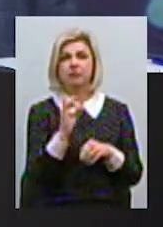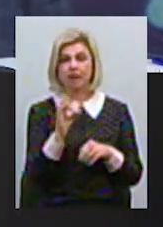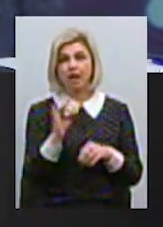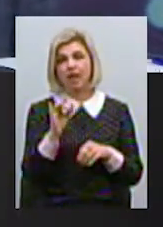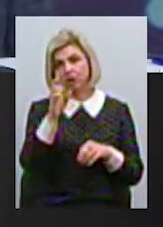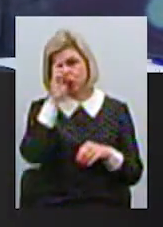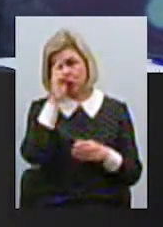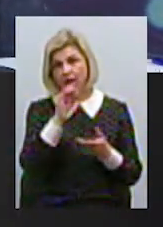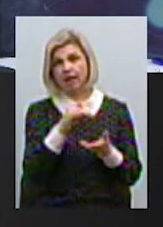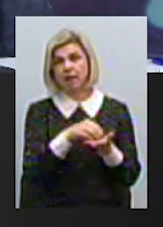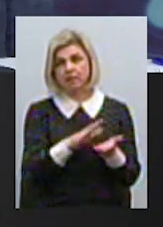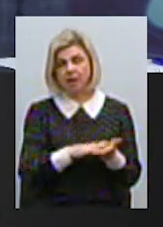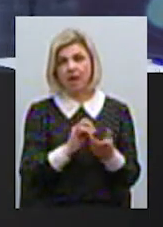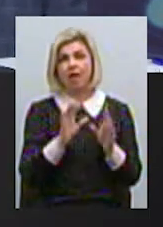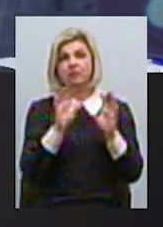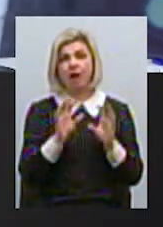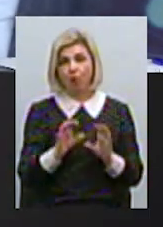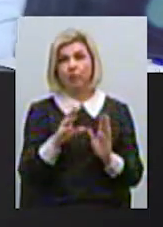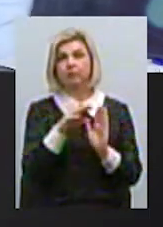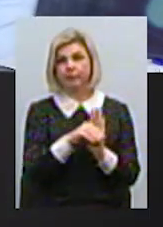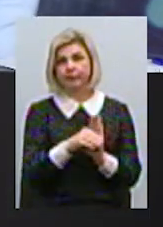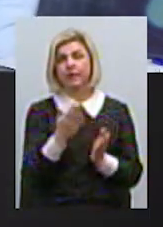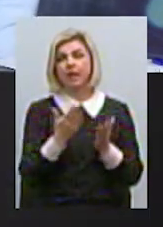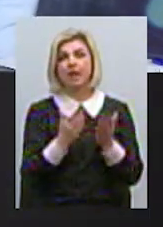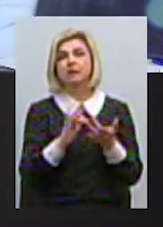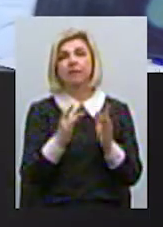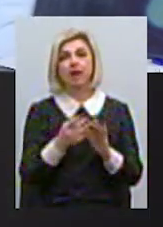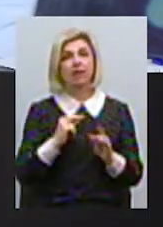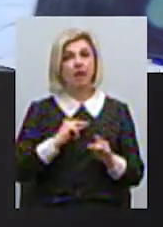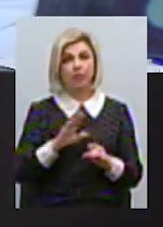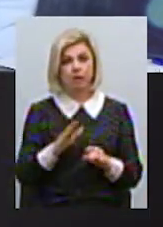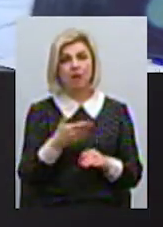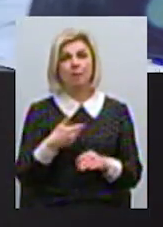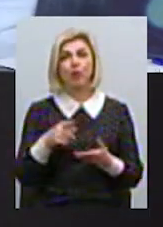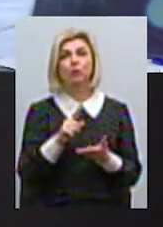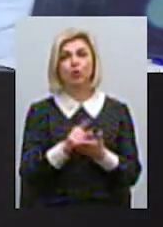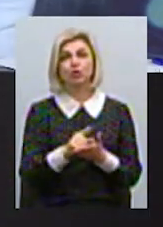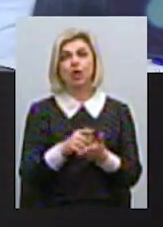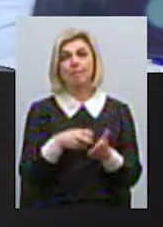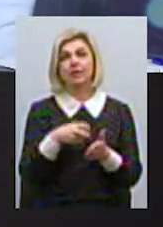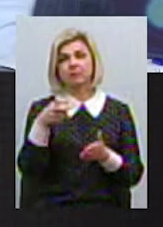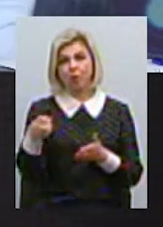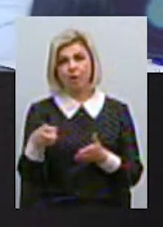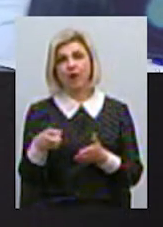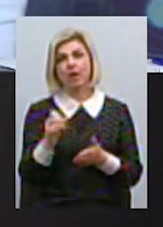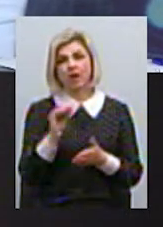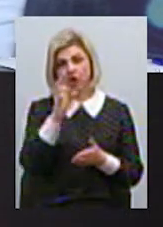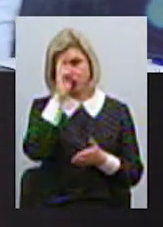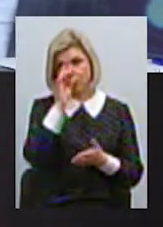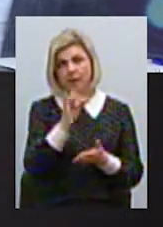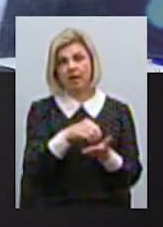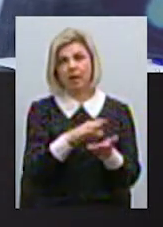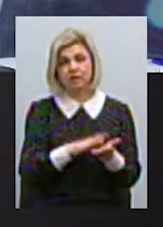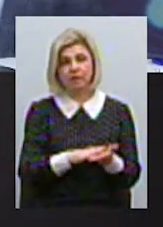реєстраторами. Крім того, законодавець передбачив, що якщо це електронний обмін не працює, ми повинні звернутися письмово, і державний реєстратор має